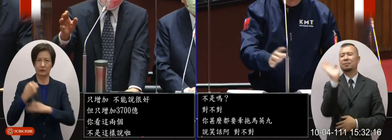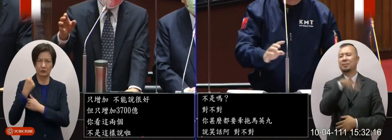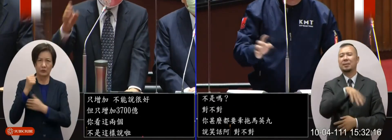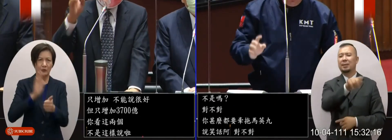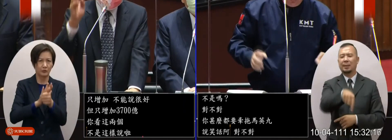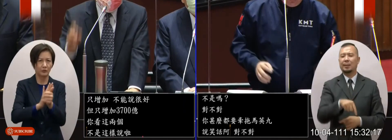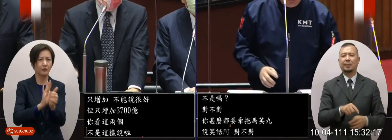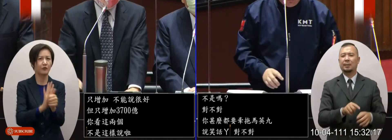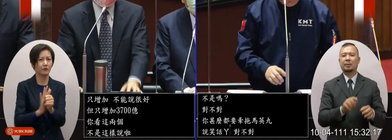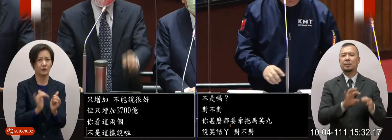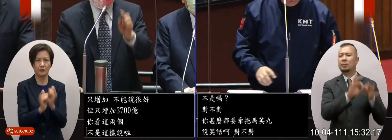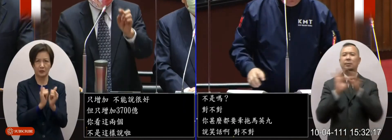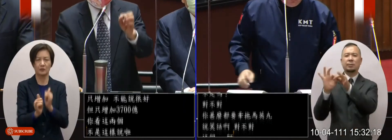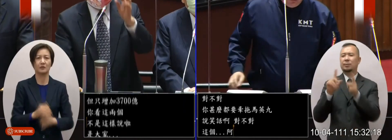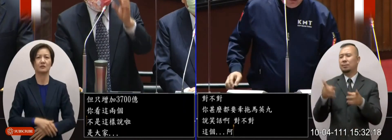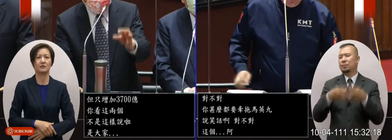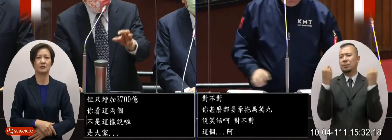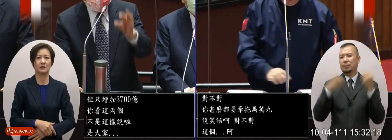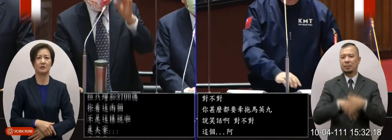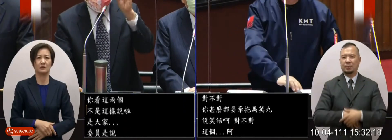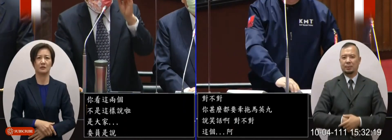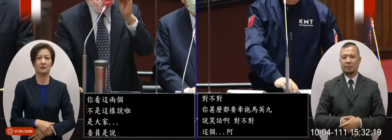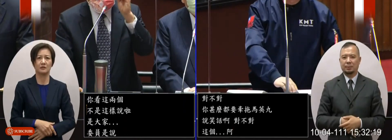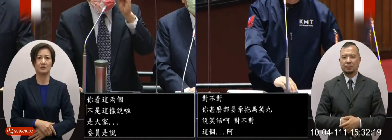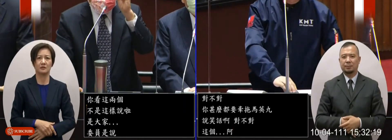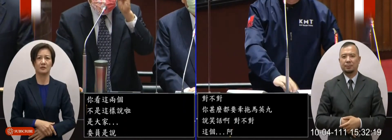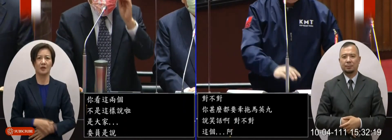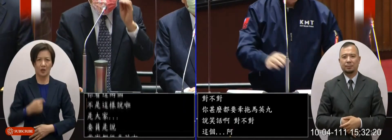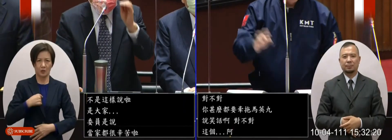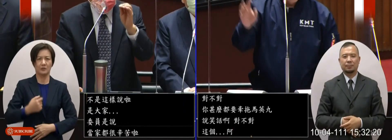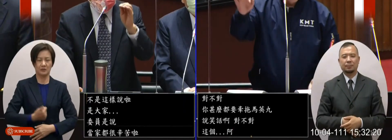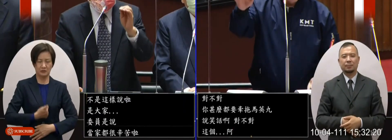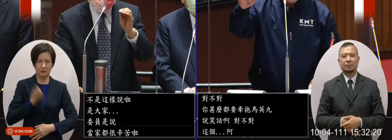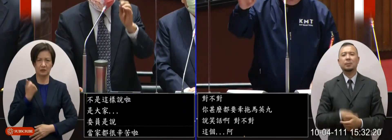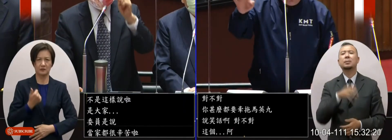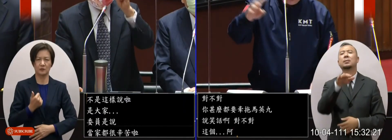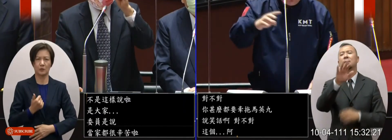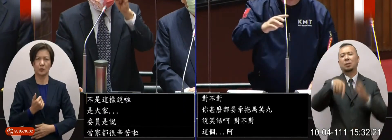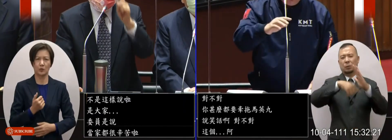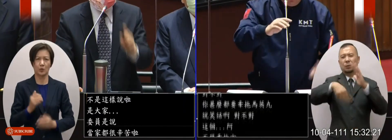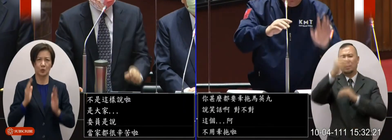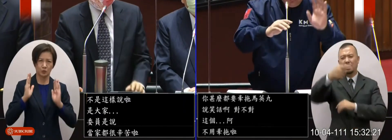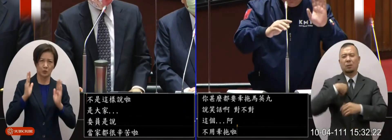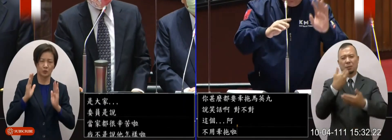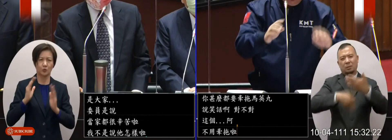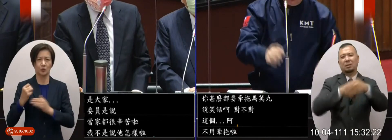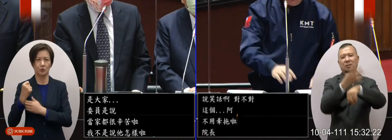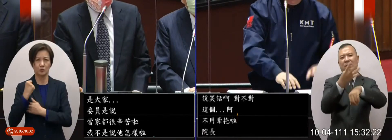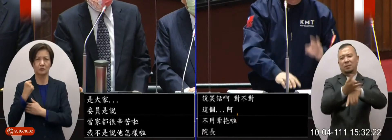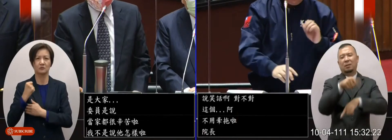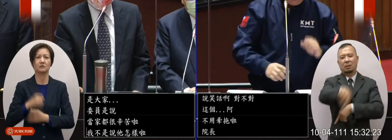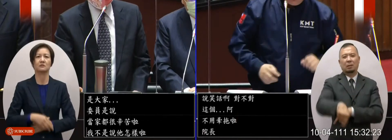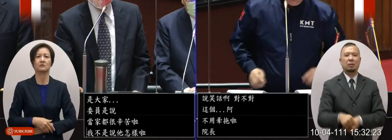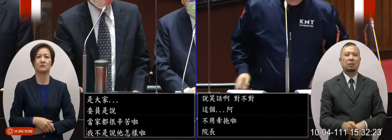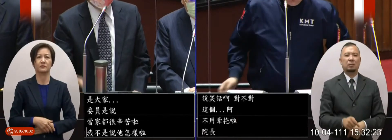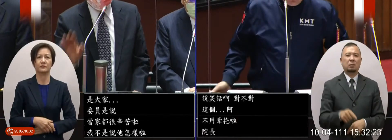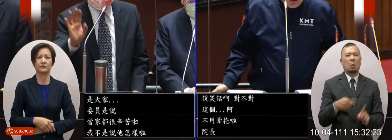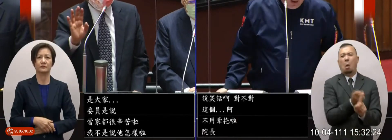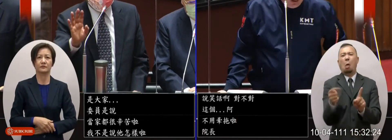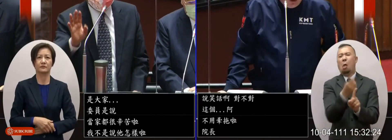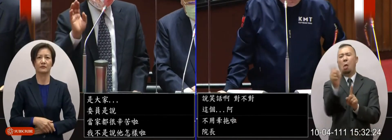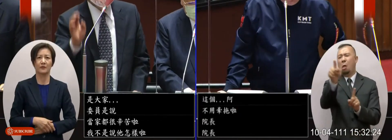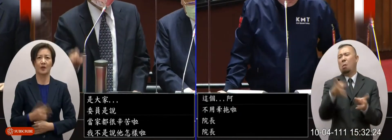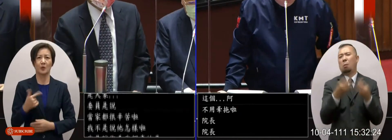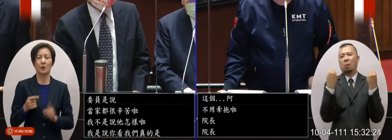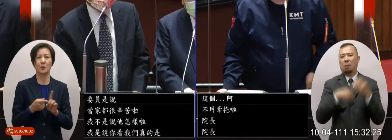他怎样啦，我是说，你看，我们真的是戒慎恐惧， 剩下4分钟，你们看多 比较好啦。 院长， 我没有看